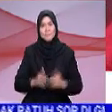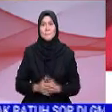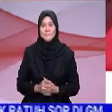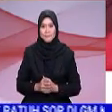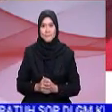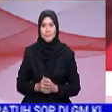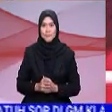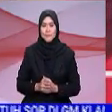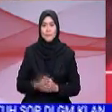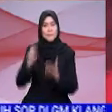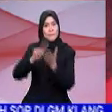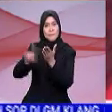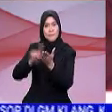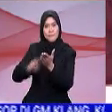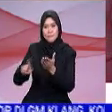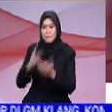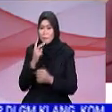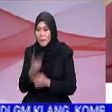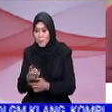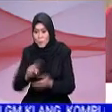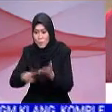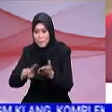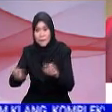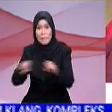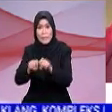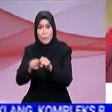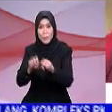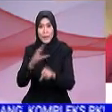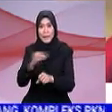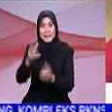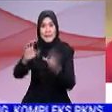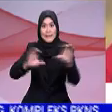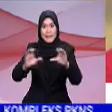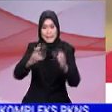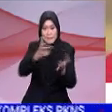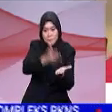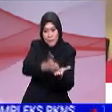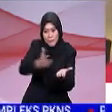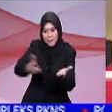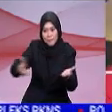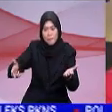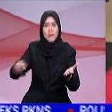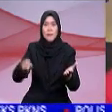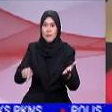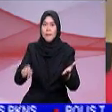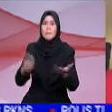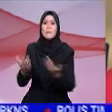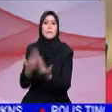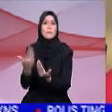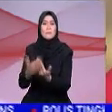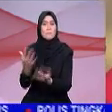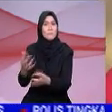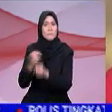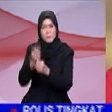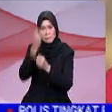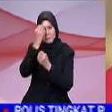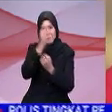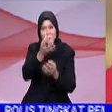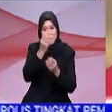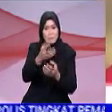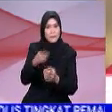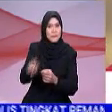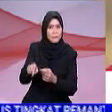pemeriksaan melihat kasut dan juga kenderaan ini adalah satu kaedah untuk kita mendapat maklumat sama ada sesuatu kediaman